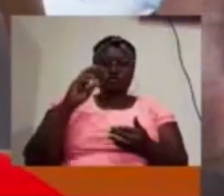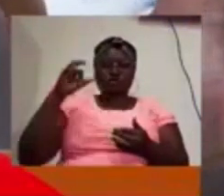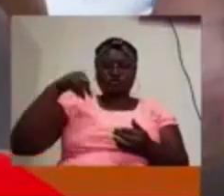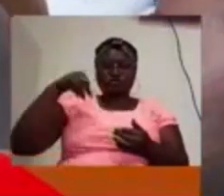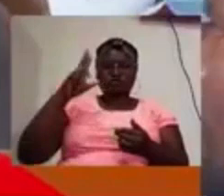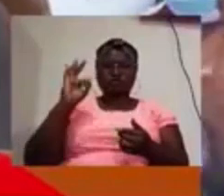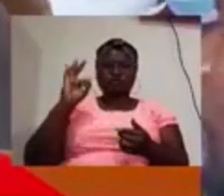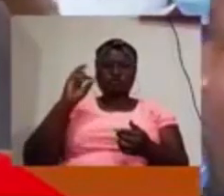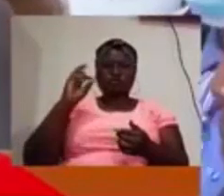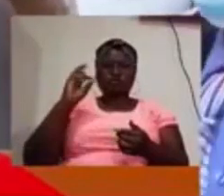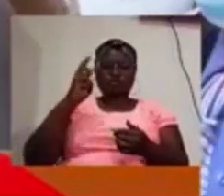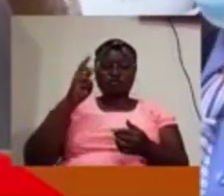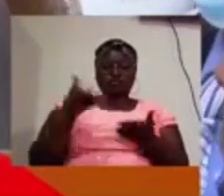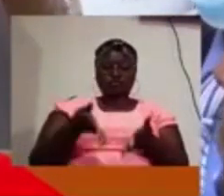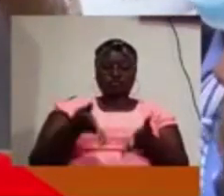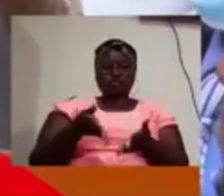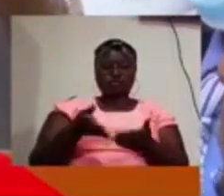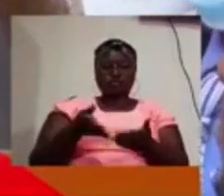today unanimously